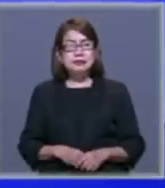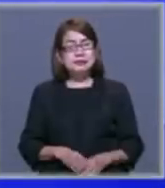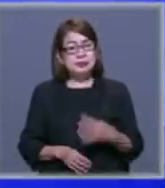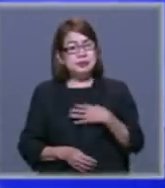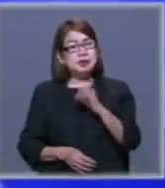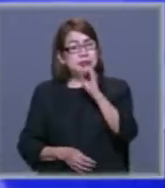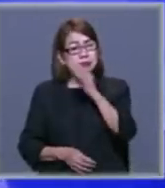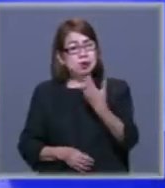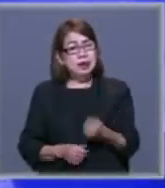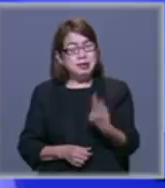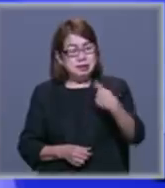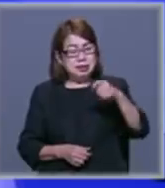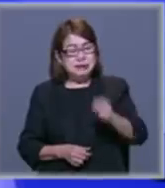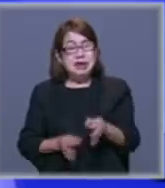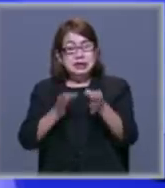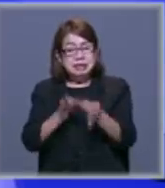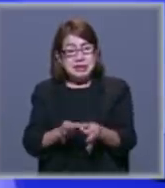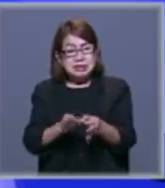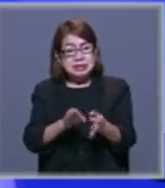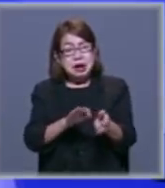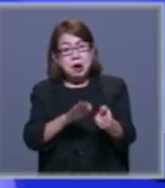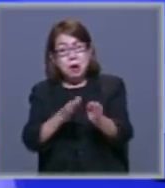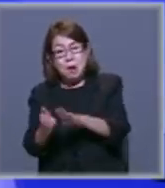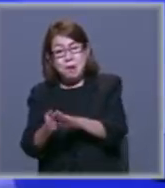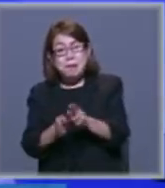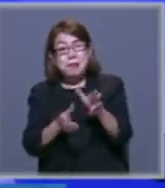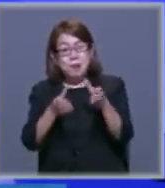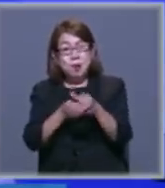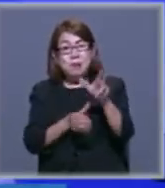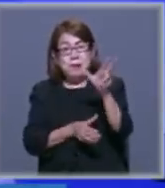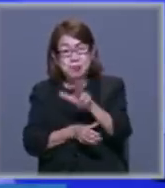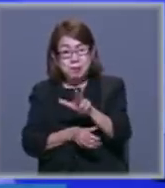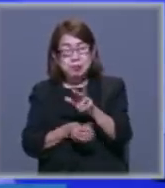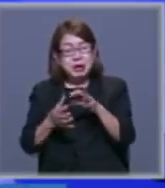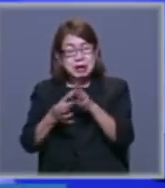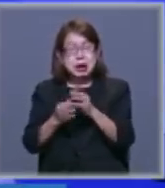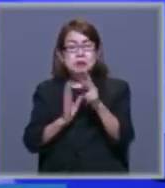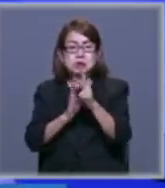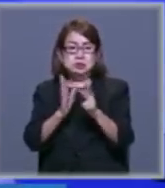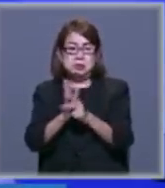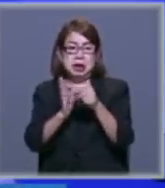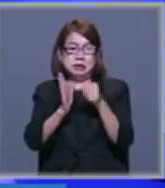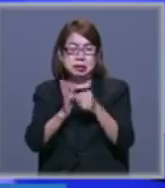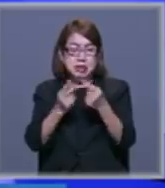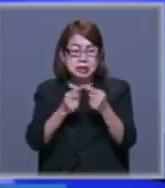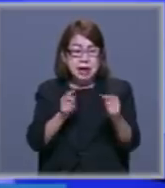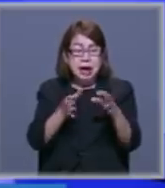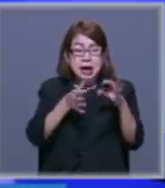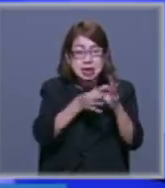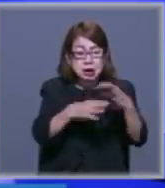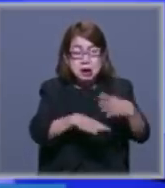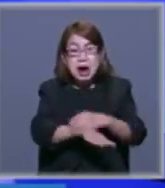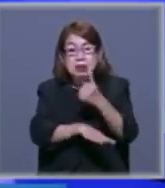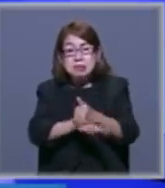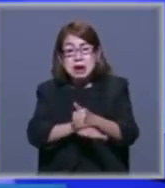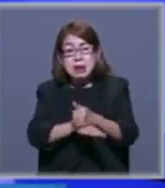่อไปนะครับคำตัดสินยุบไทยรักษาชาติถือว่าเป็นเรื่องใหญ่ในแง่กฎหมายเป็นเรื่องของพรรคหนึ่งที่ถูกยุบแต่ในแง่การเมืองการถูกยุบของพรรค